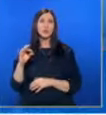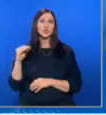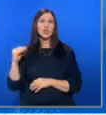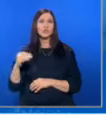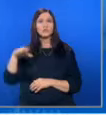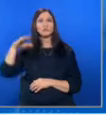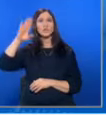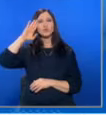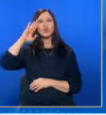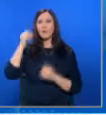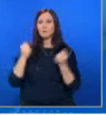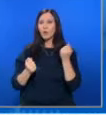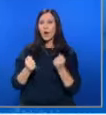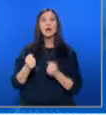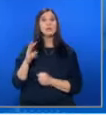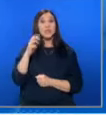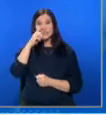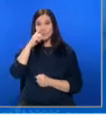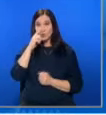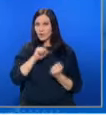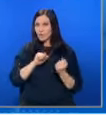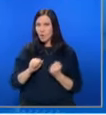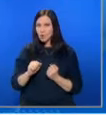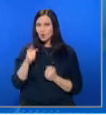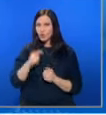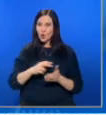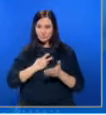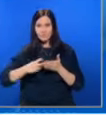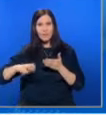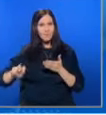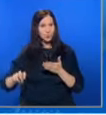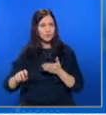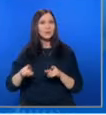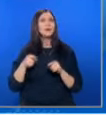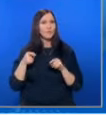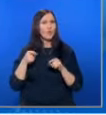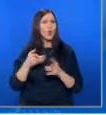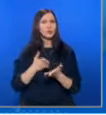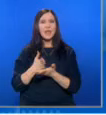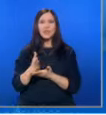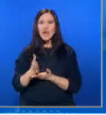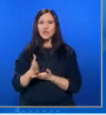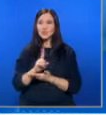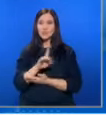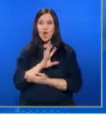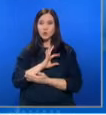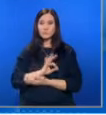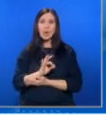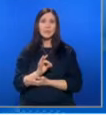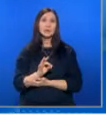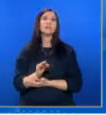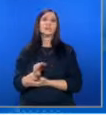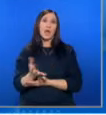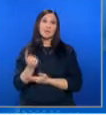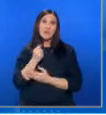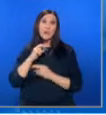със служебния си автомобил и само 30 минути по-късно той напусна, като по този начин не успяхме да получим